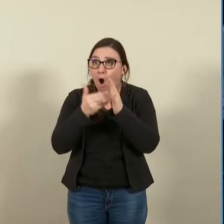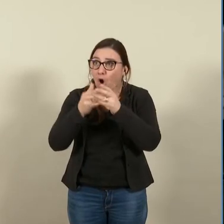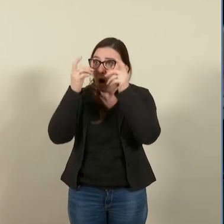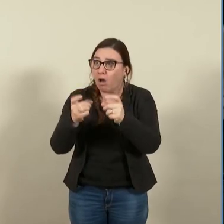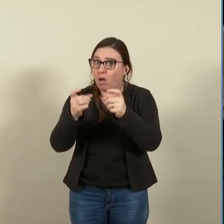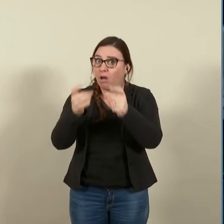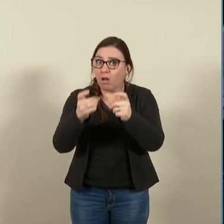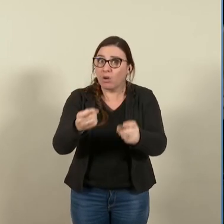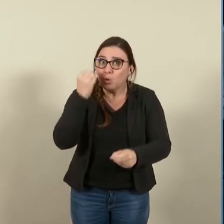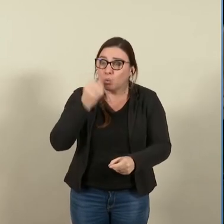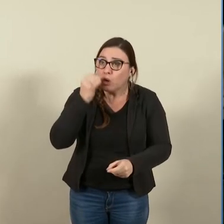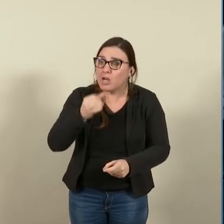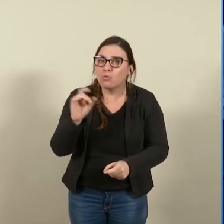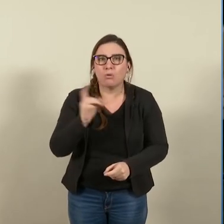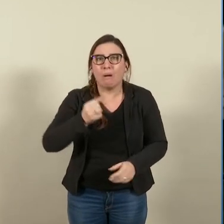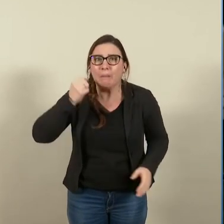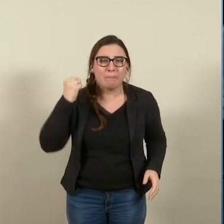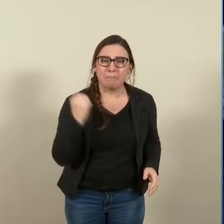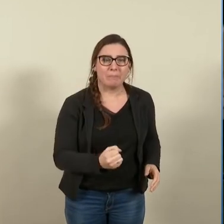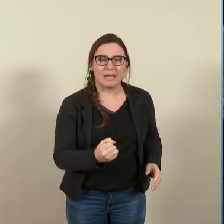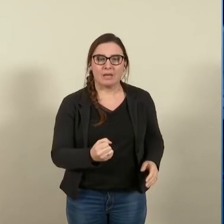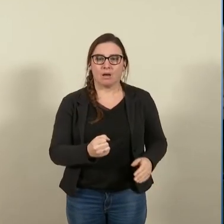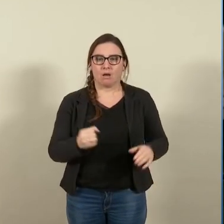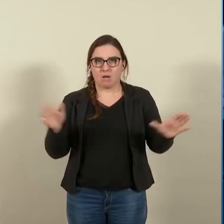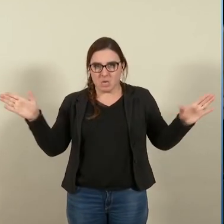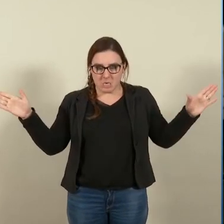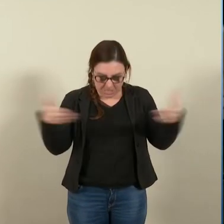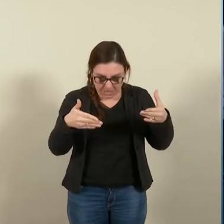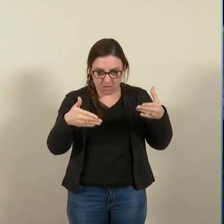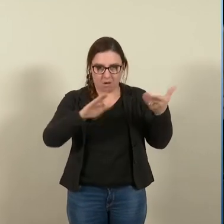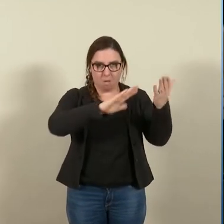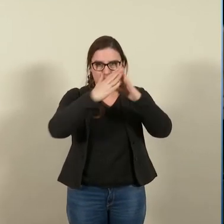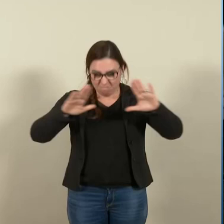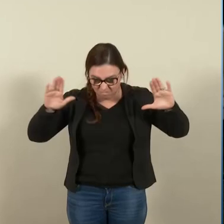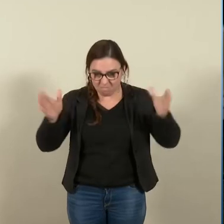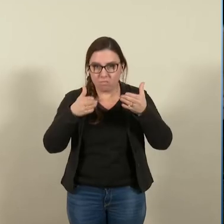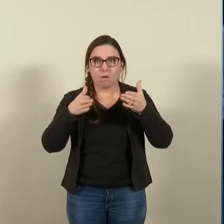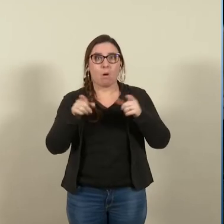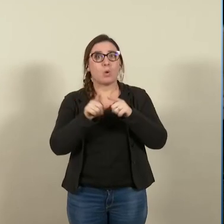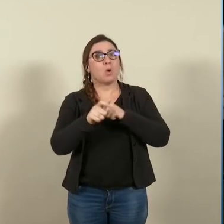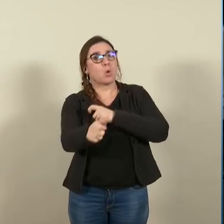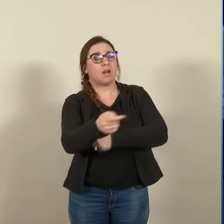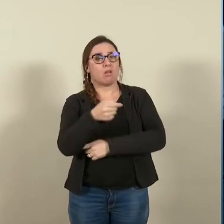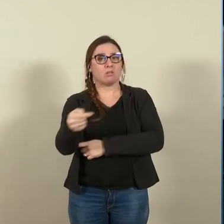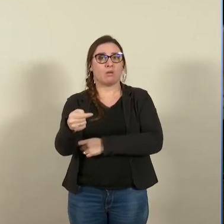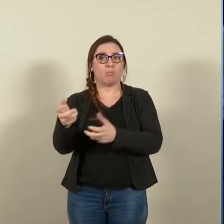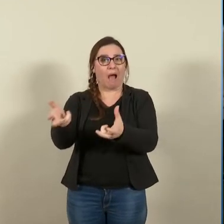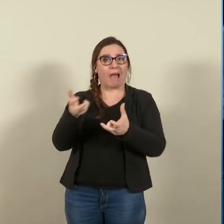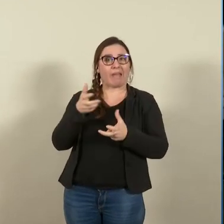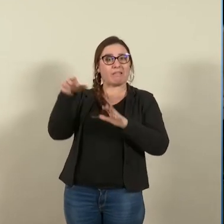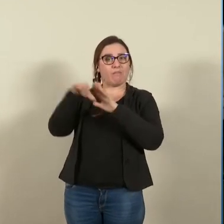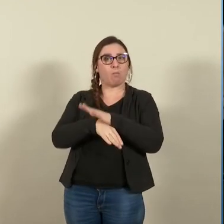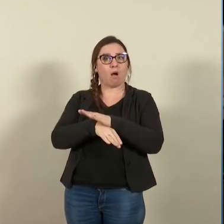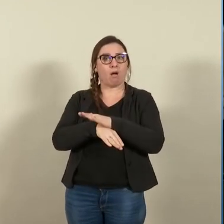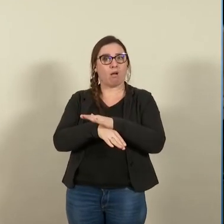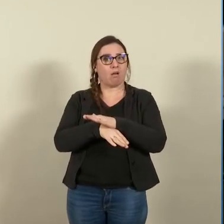TGV quotidien ne ferait que renforcer son enclavement et aurait des conséquences sur l'attractivité de notre